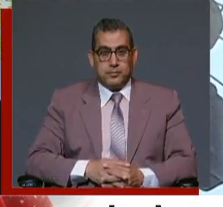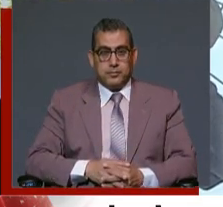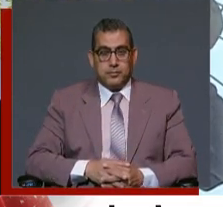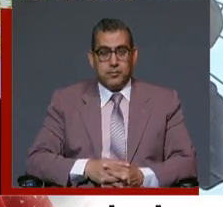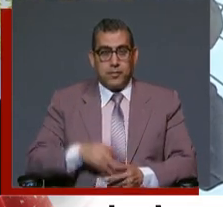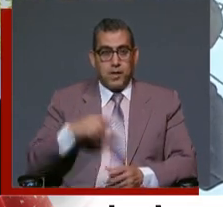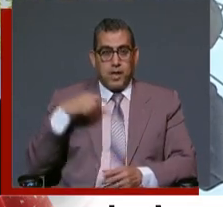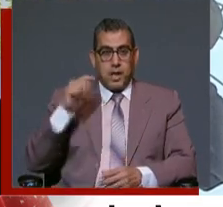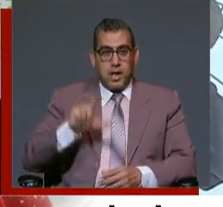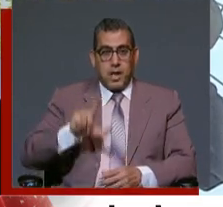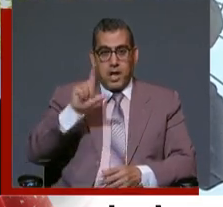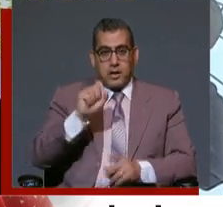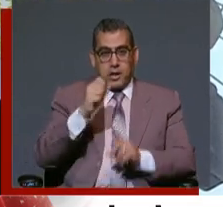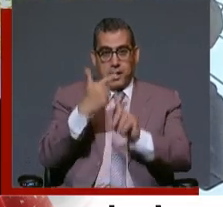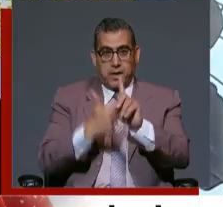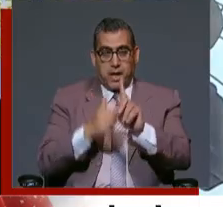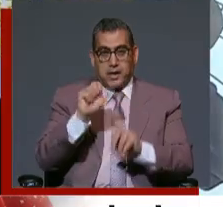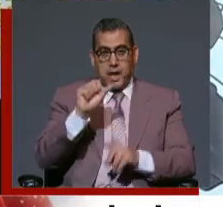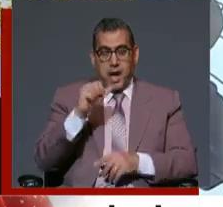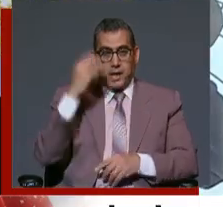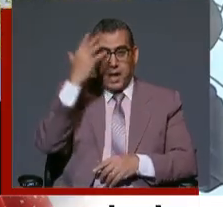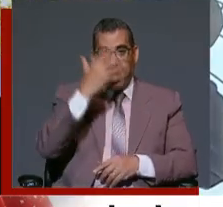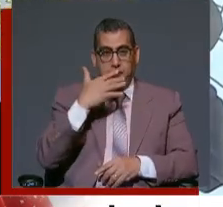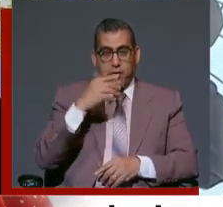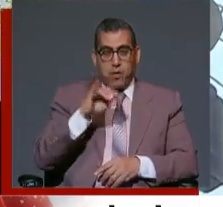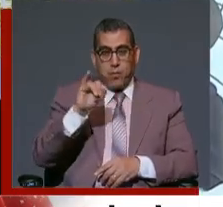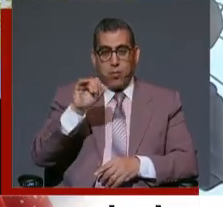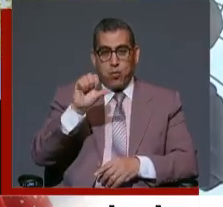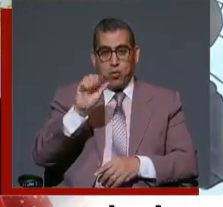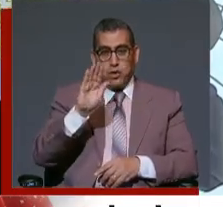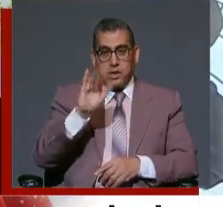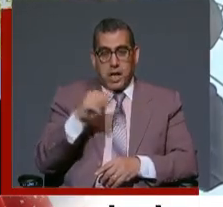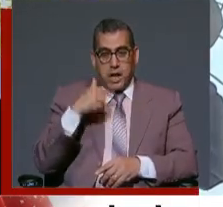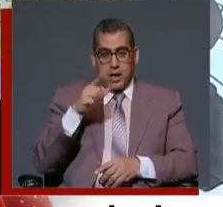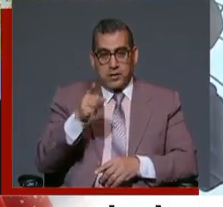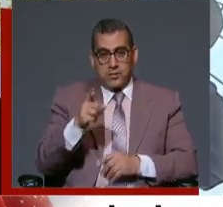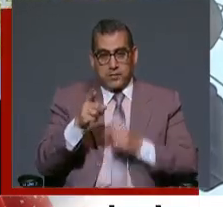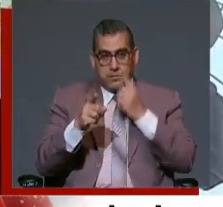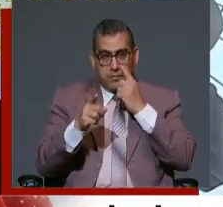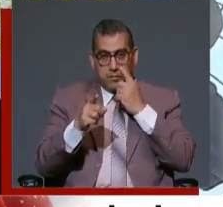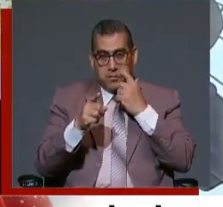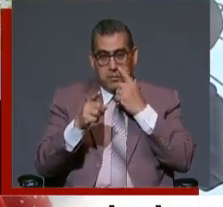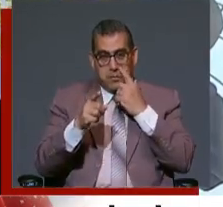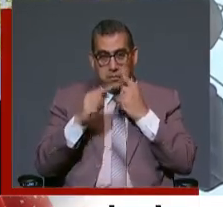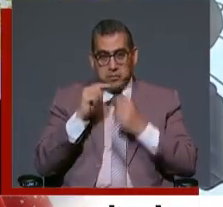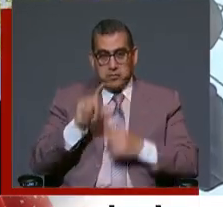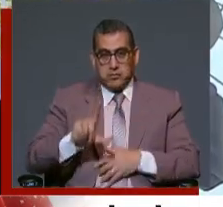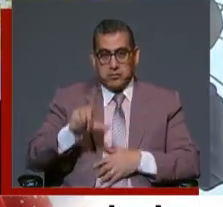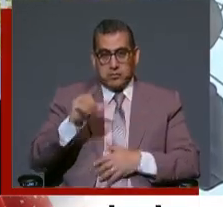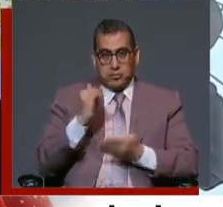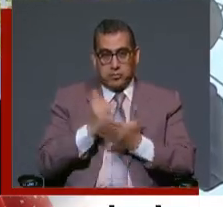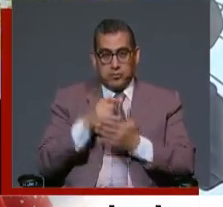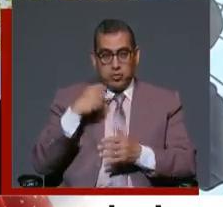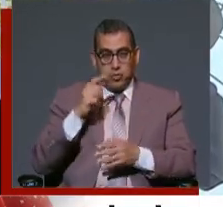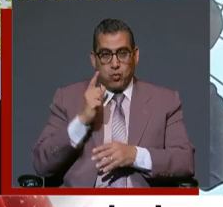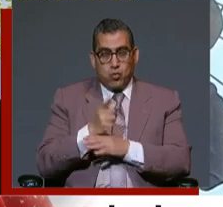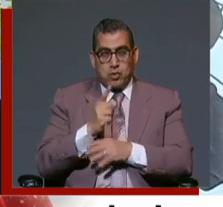رئيس مفوضية الاتحاد الأفريقي السيد موسى فقي محمد، معالي السيد